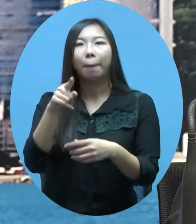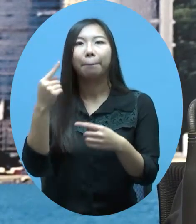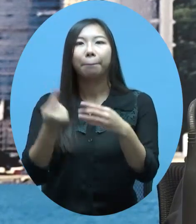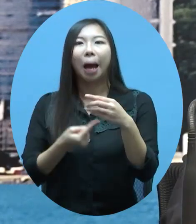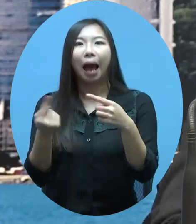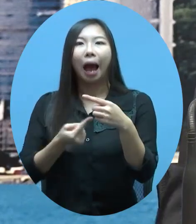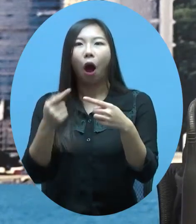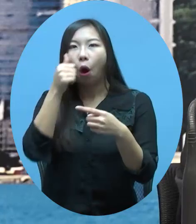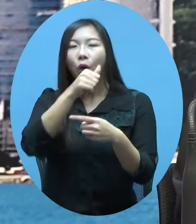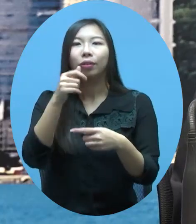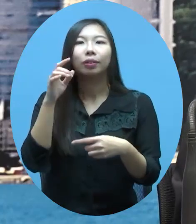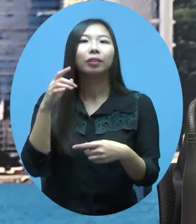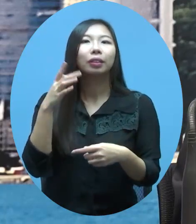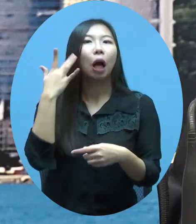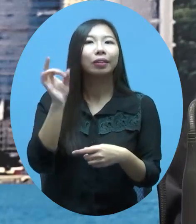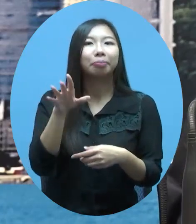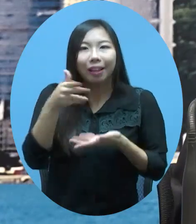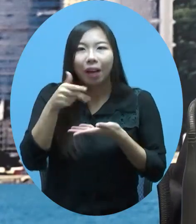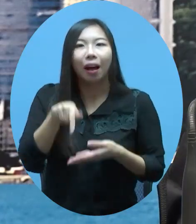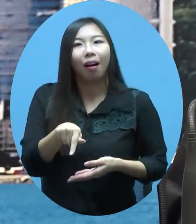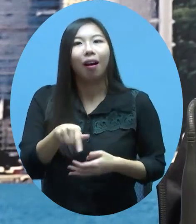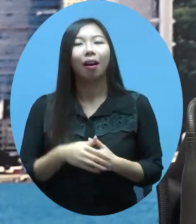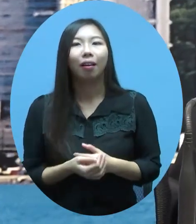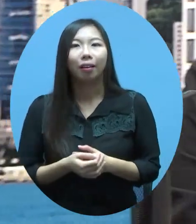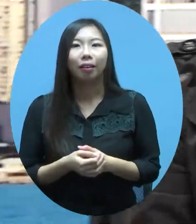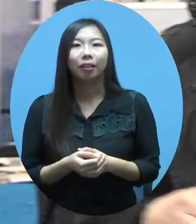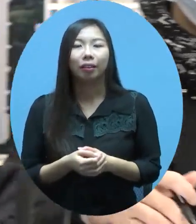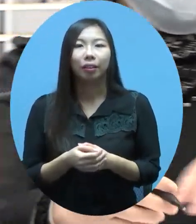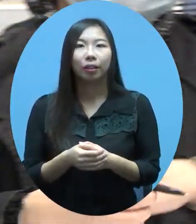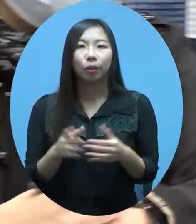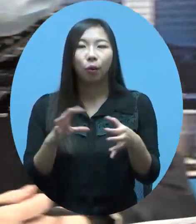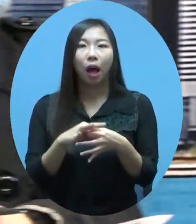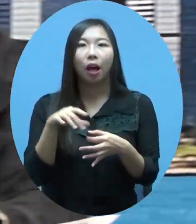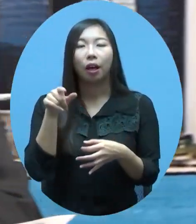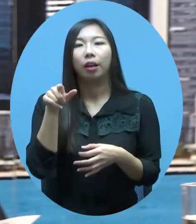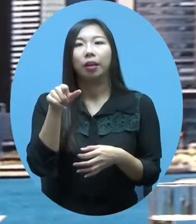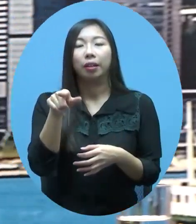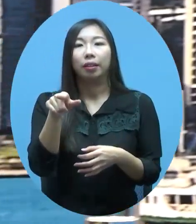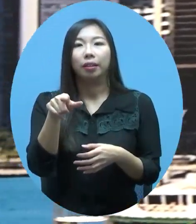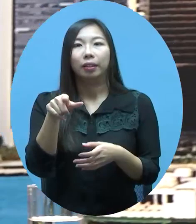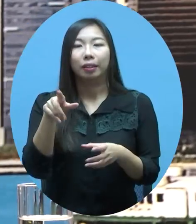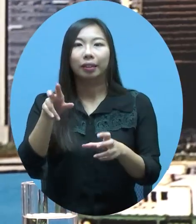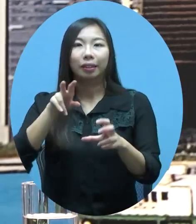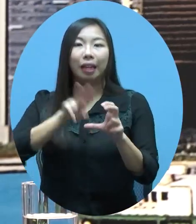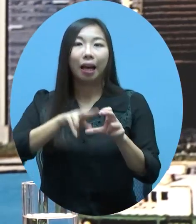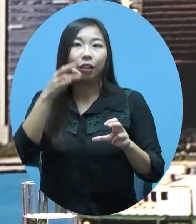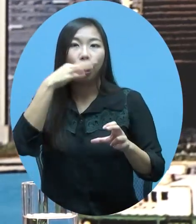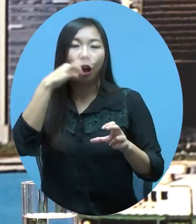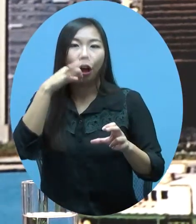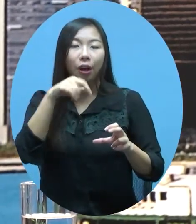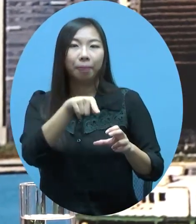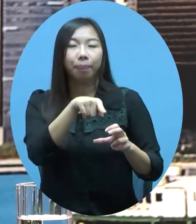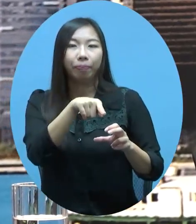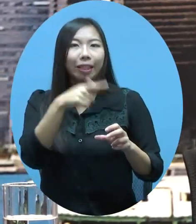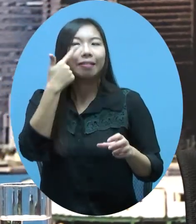的。 好，關於嗰個瑞德西韋咧，就其實呢只就係一隻新嘅藥嚟嘅。咁而家